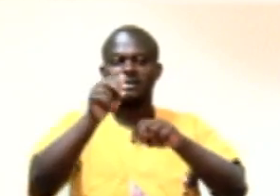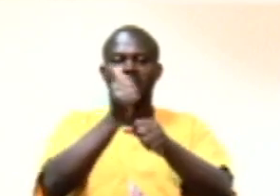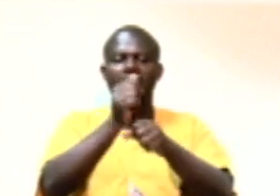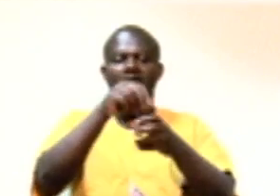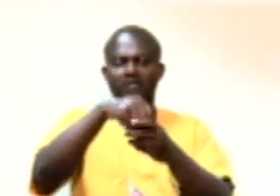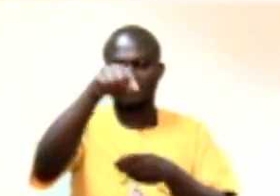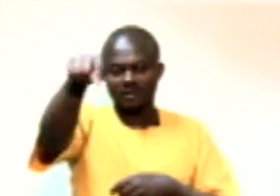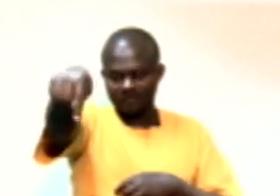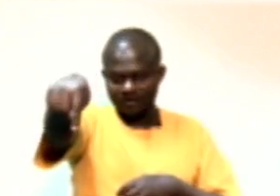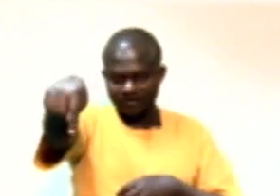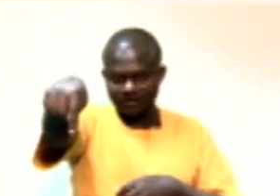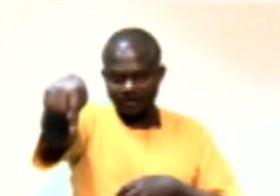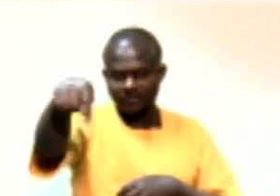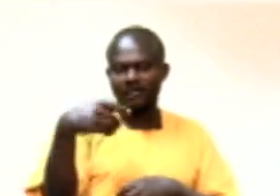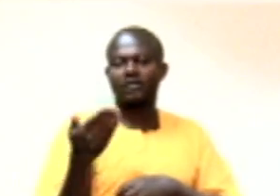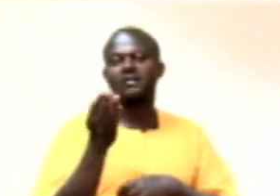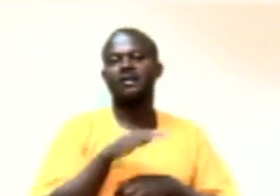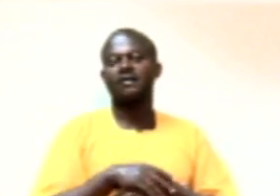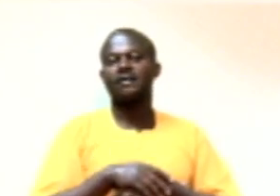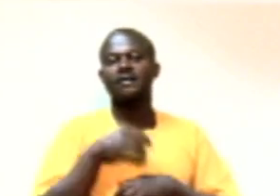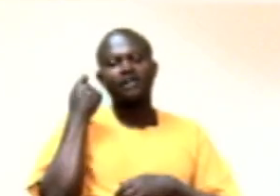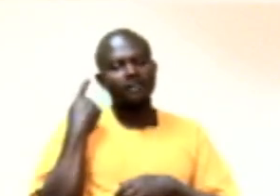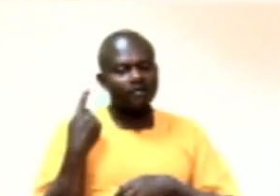tukayikorerayo tukazagaruka.